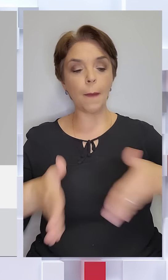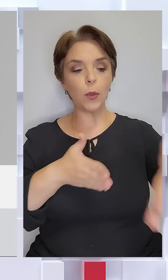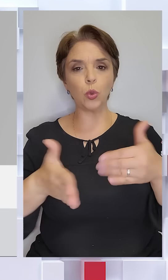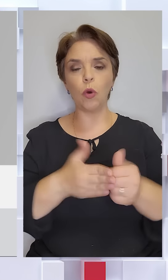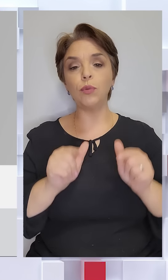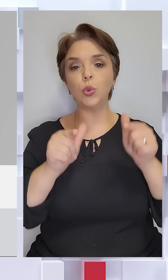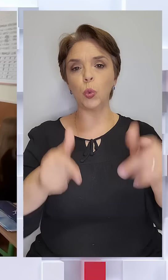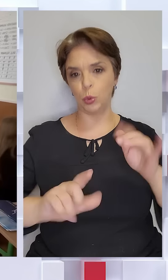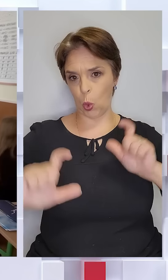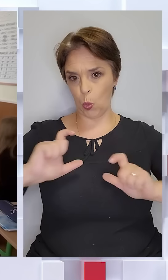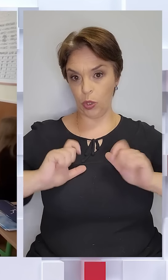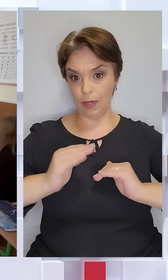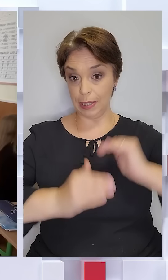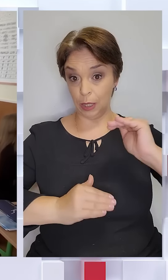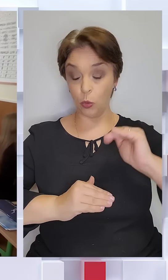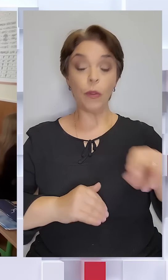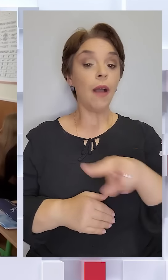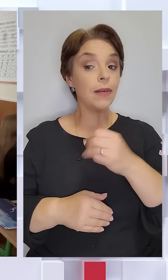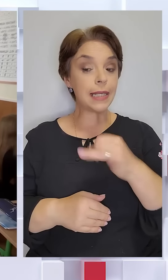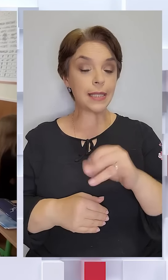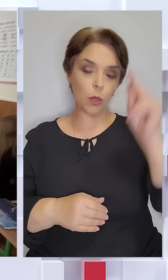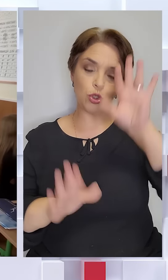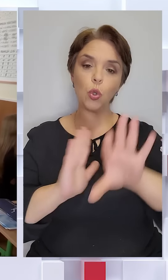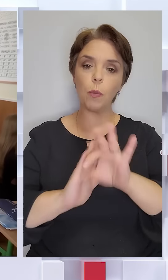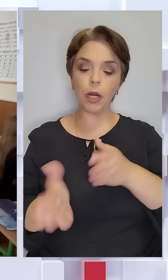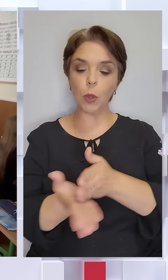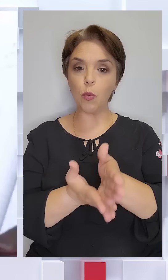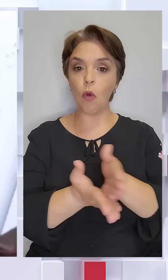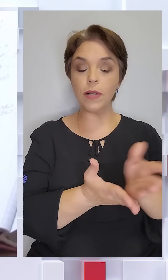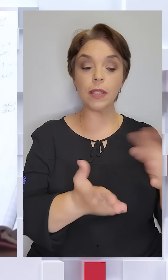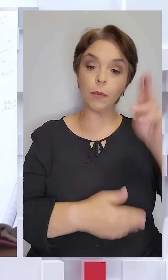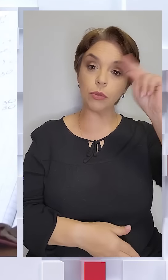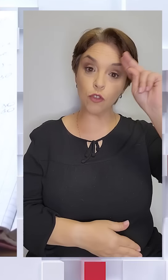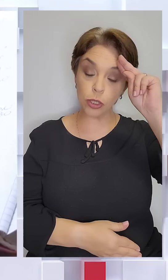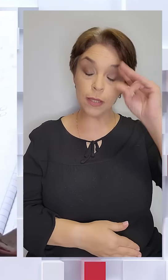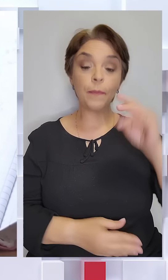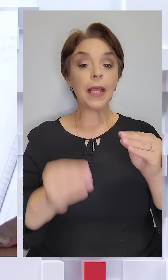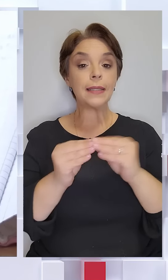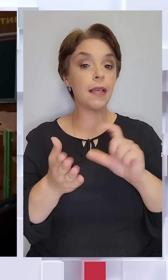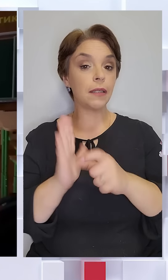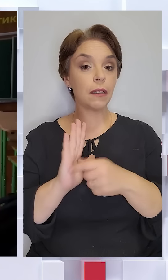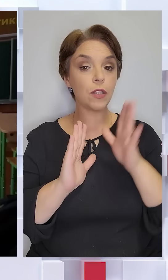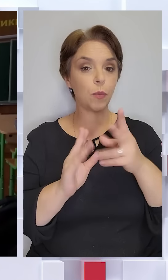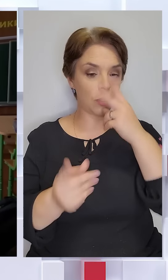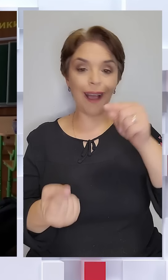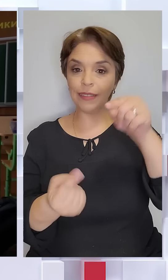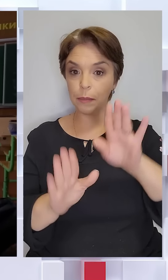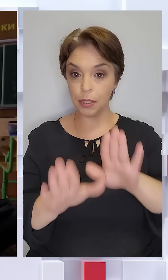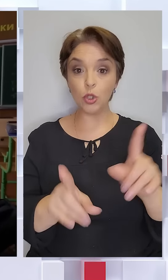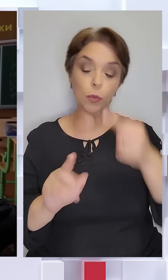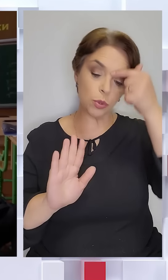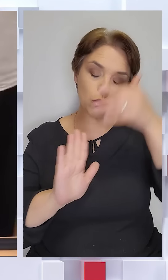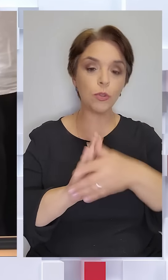підготовка до вступу до університету. У ліцеї учні обиратимуть профілі, за якими навчатимуться. 10 клас буде адаптаційним,